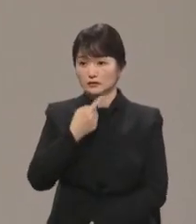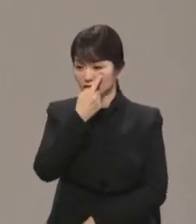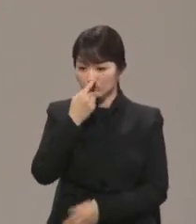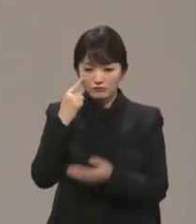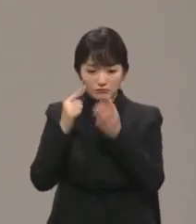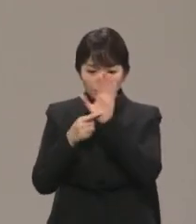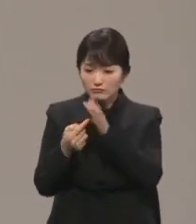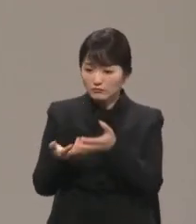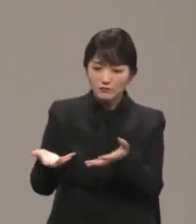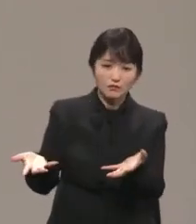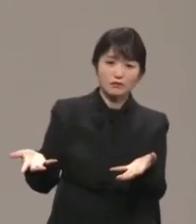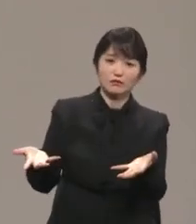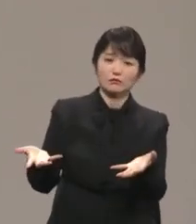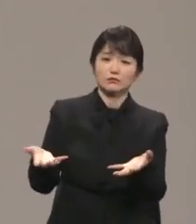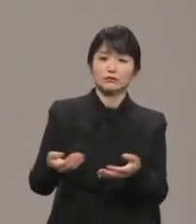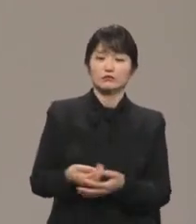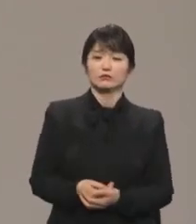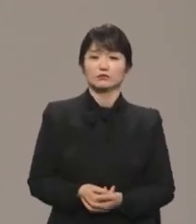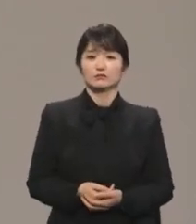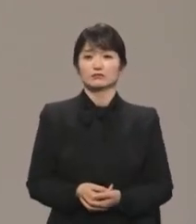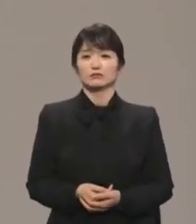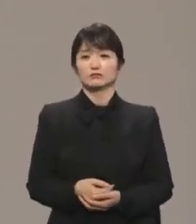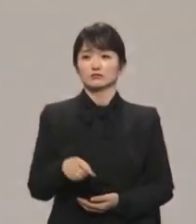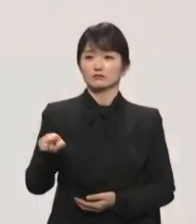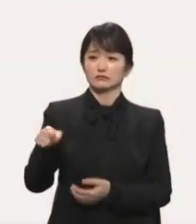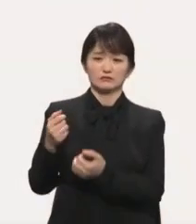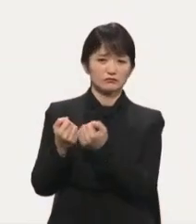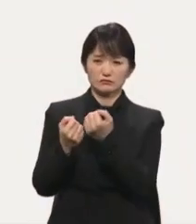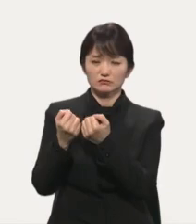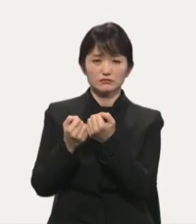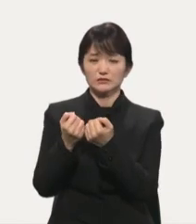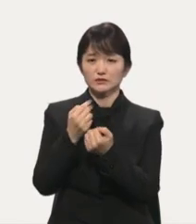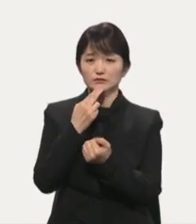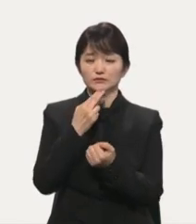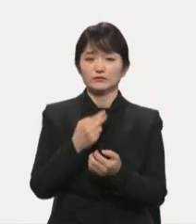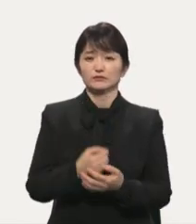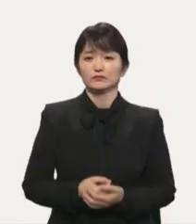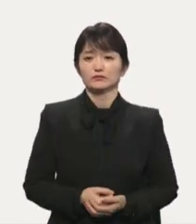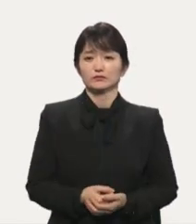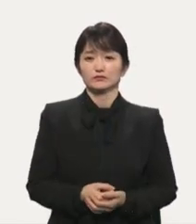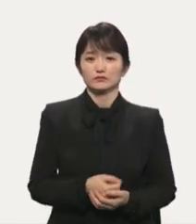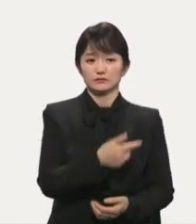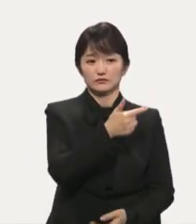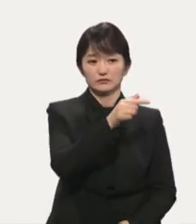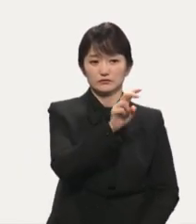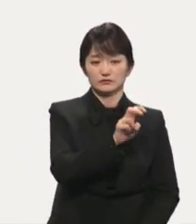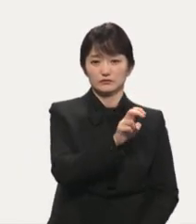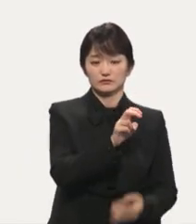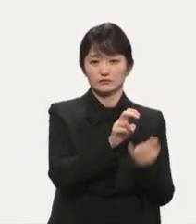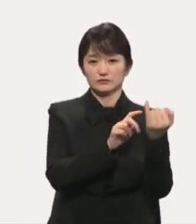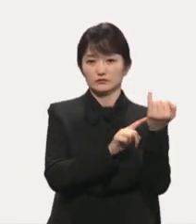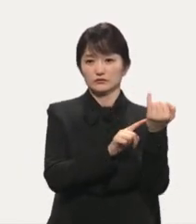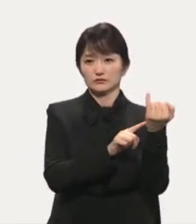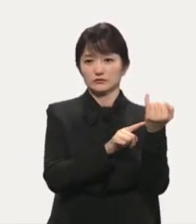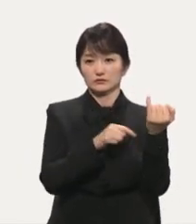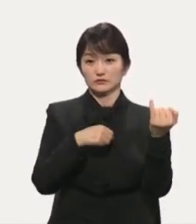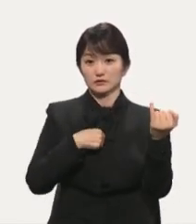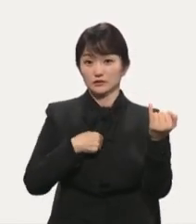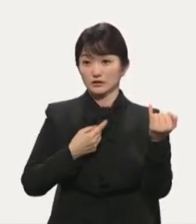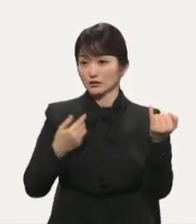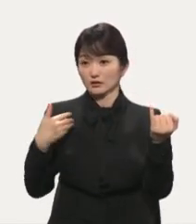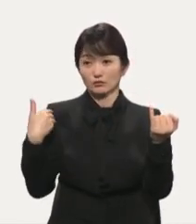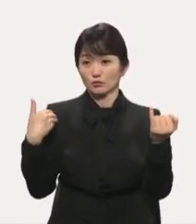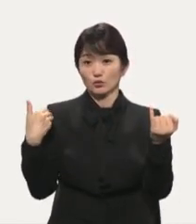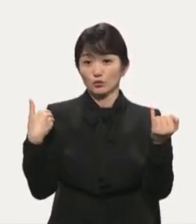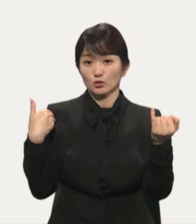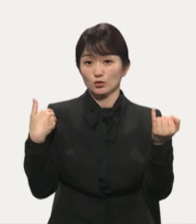없다라고 이야기를 하고 있고 그러니까 이것도 뭐 설득력이 없잖아요 이렇게 말 그리고 오히려 남현희 씨 측에는 오히려 자기가 몰랐다는 걸